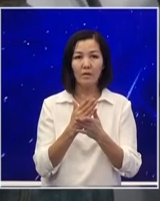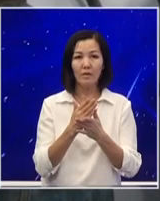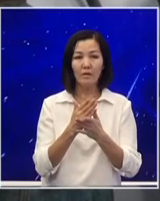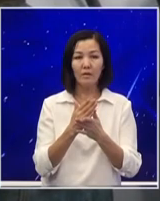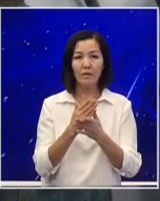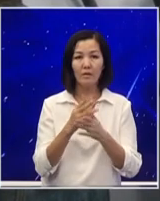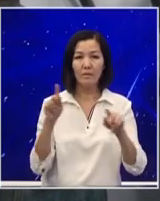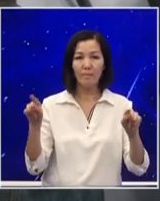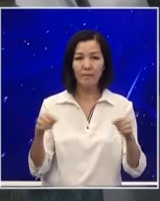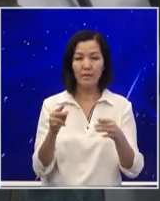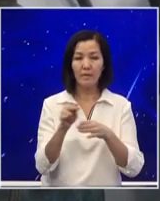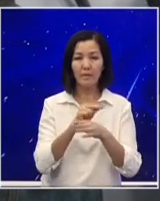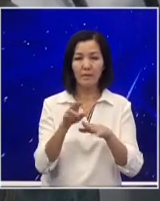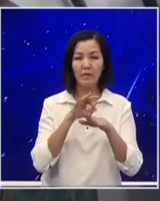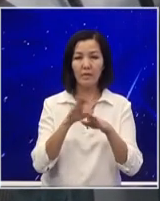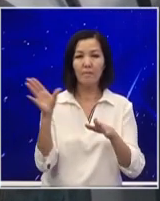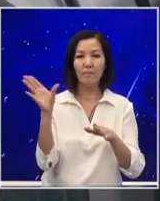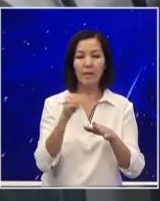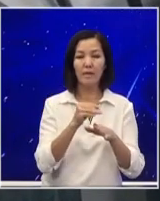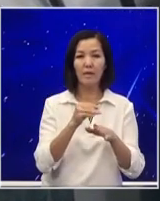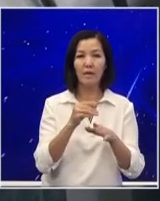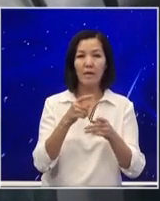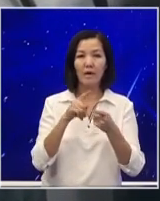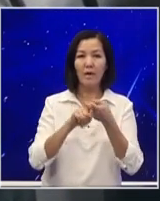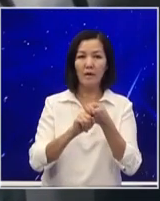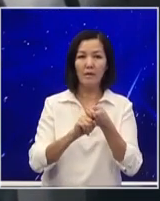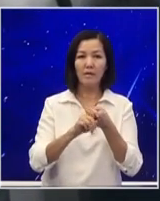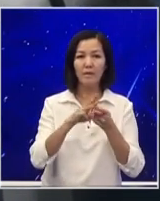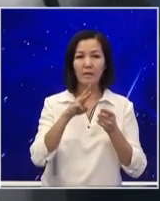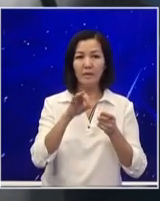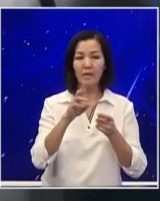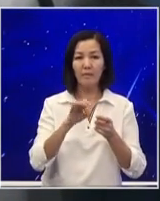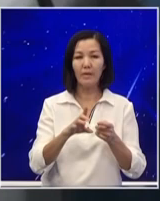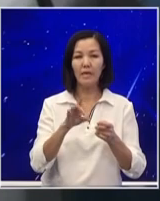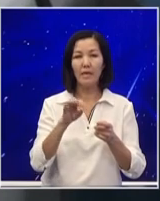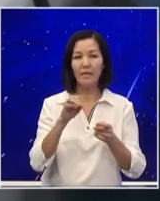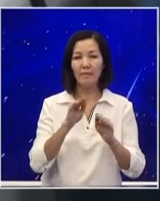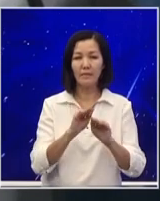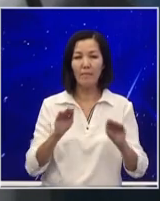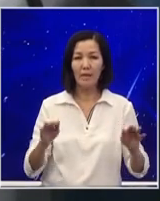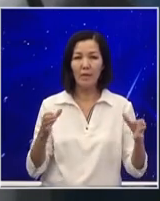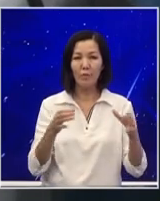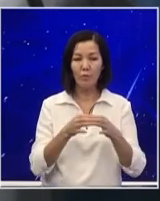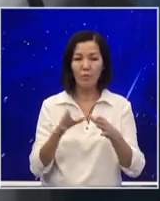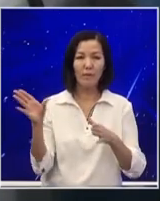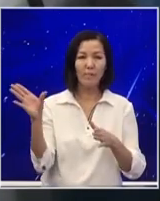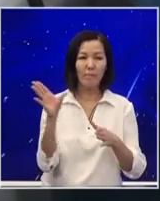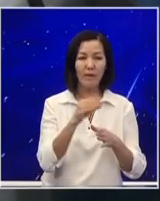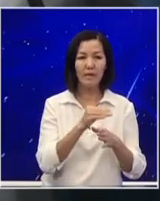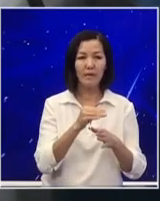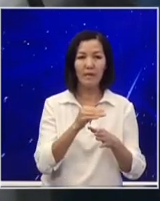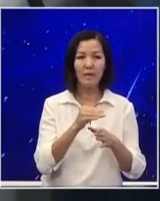модернизациясын жасадық қой. Қазір бүкіл отделениеге инфекционный отделение болды. Терапия бар, реанимация бар, детский отделение бар. Барлығына